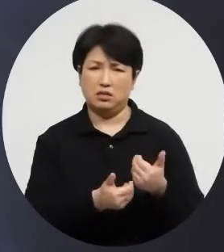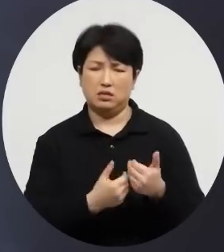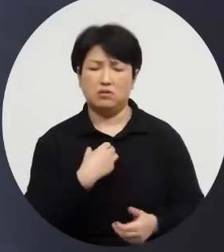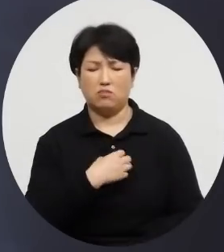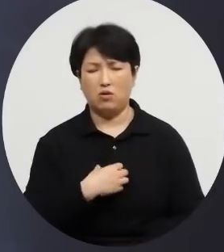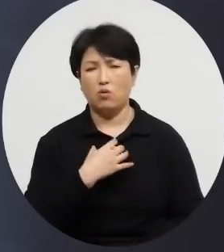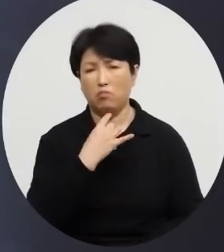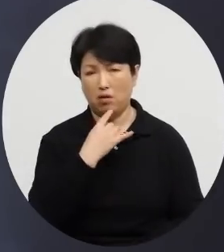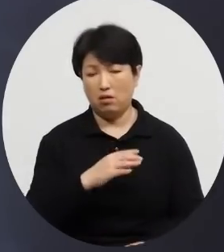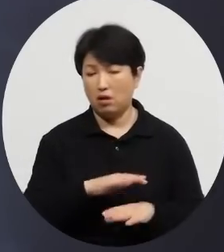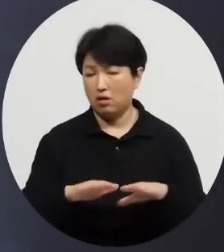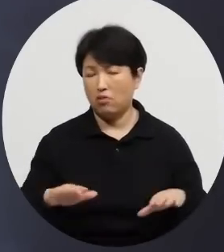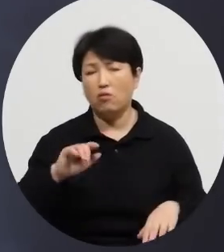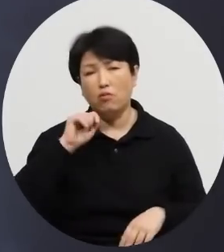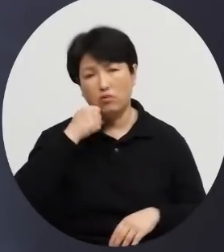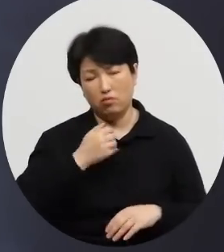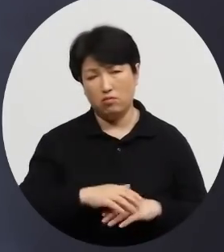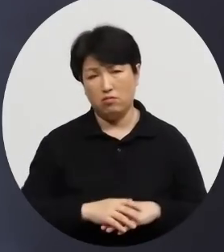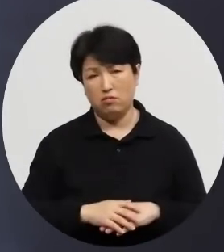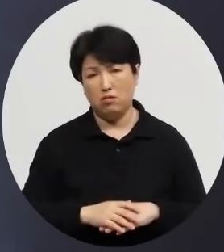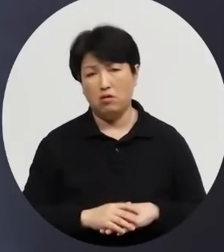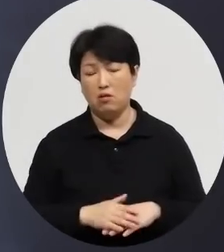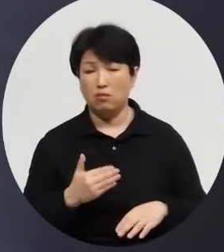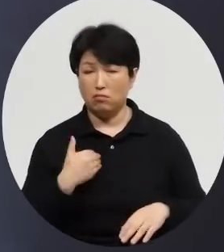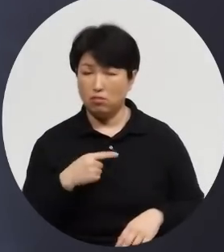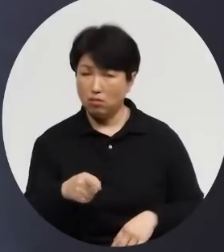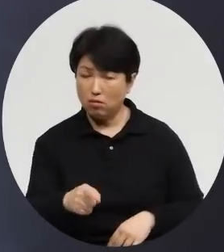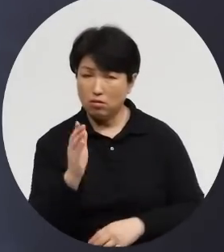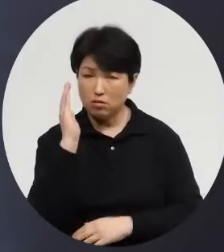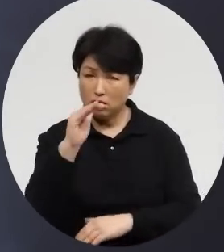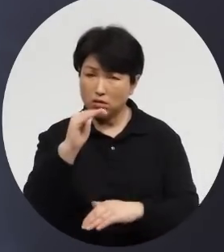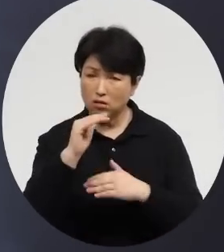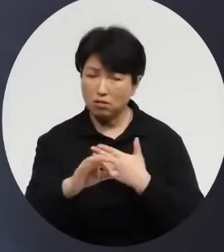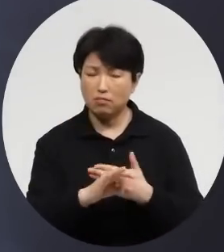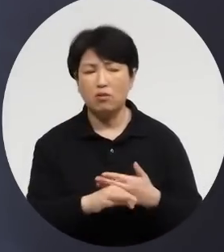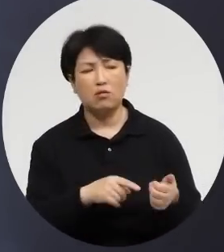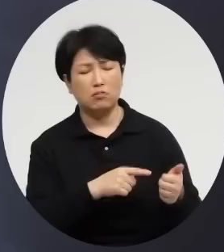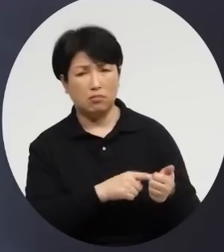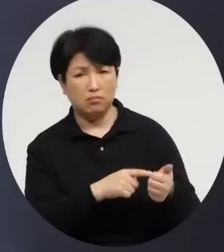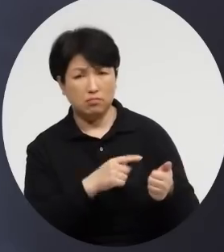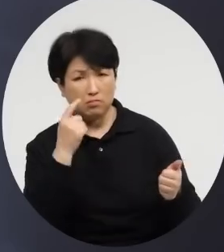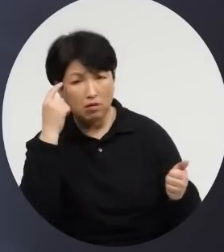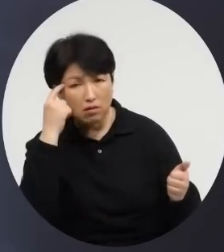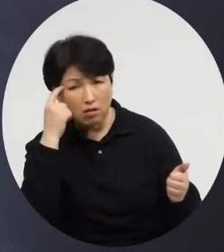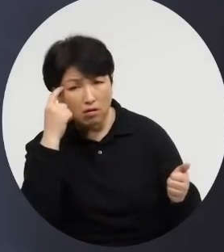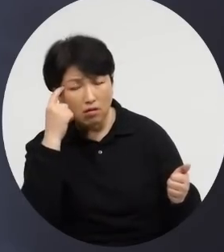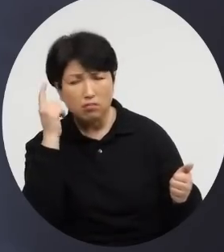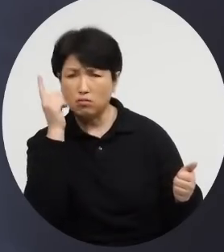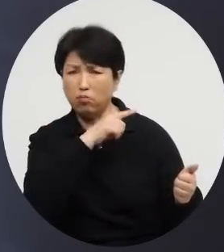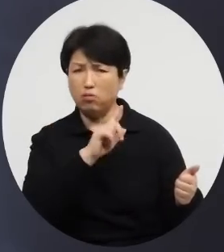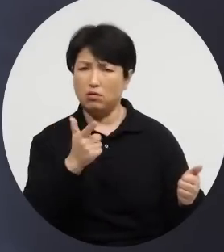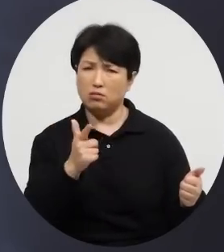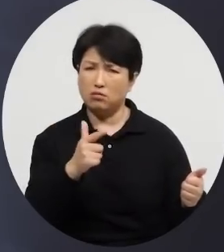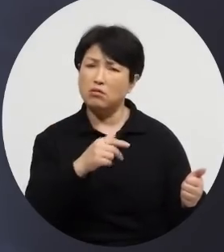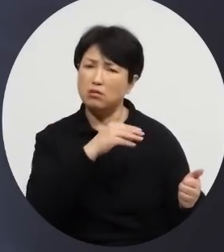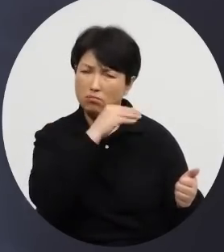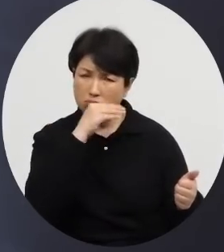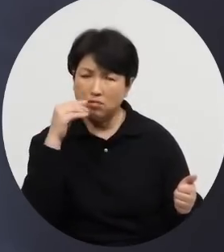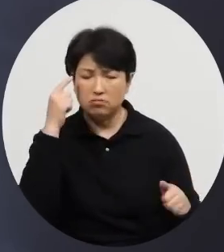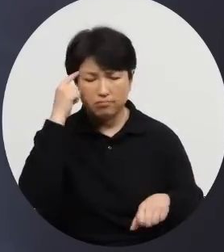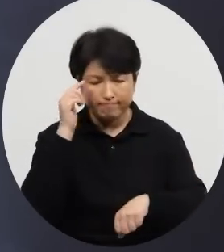안 난다. 그러고도 이 남자의 생각이 내가 들어봐도 하등 뭐 나쁘거나 그런 게